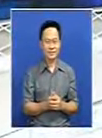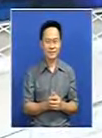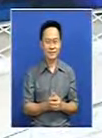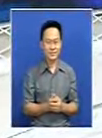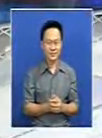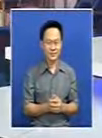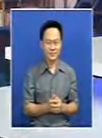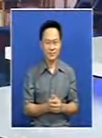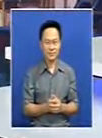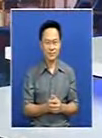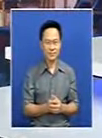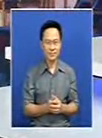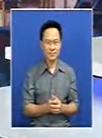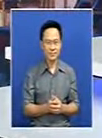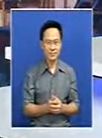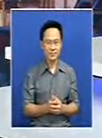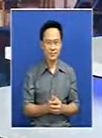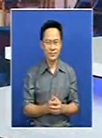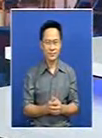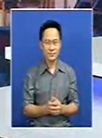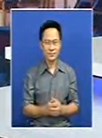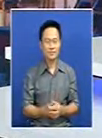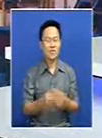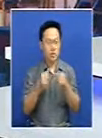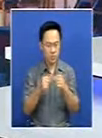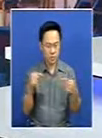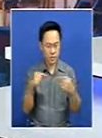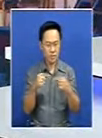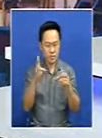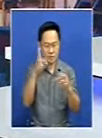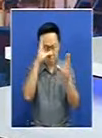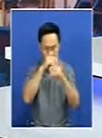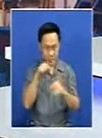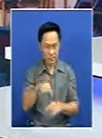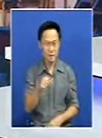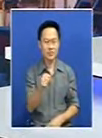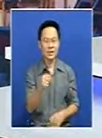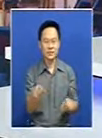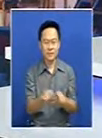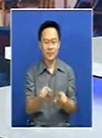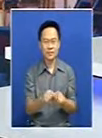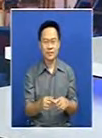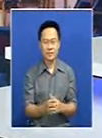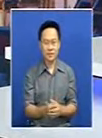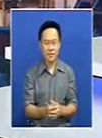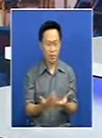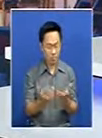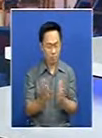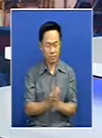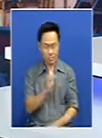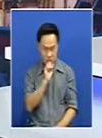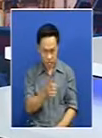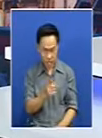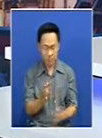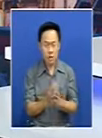ดี๋ยวเหลือเวลาอีกนะครับถึง21:00แล้ว18:00เดี๋ยวไปเจอเราที่หน้าสตูนะ บรรยากาศนี่คือคักจริงๆคุณนัทคุณผู้ชมจริงจะบอก